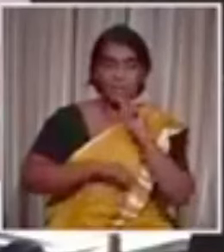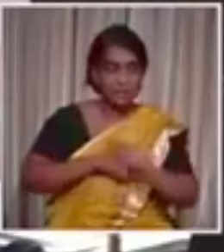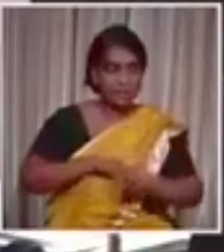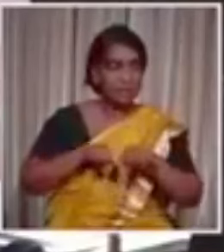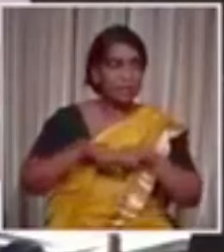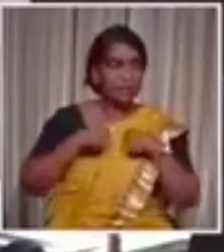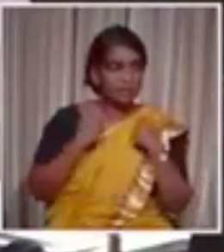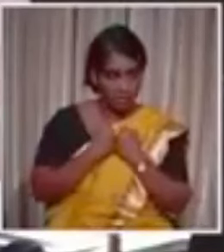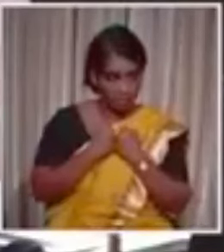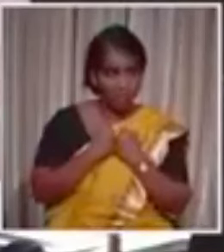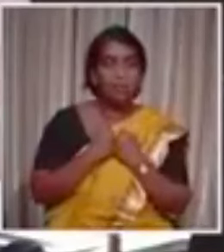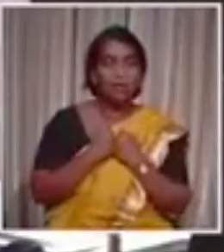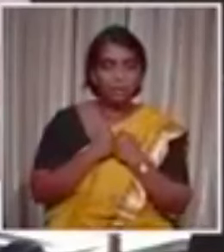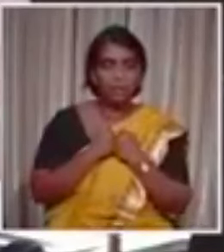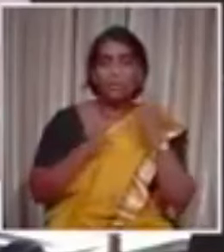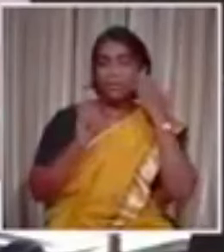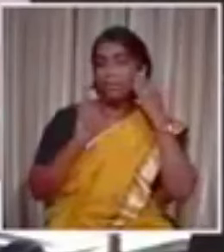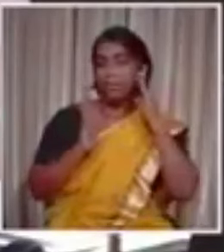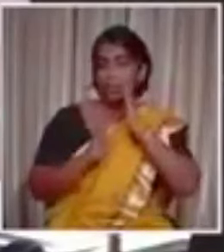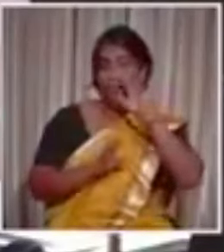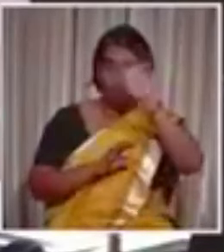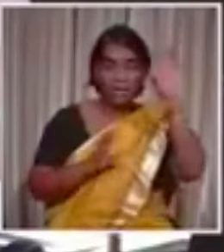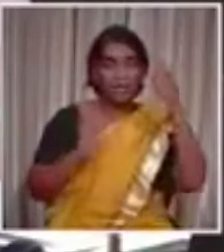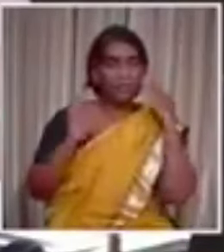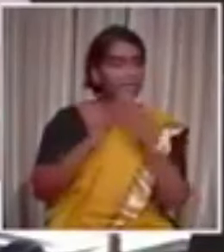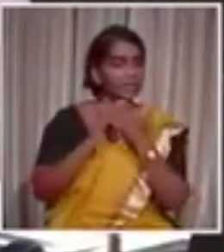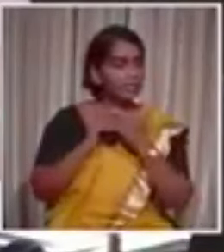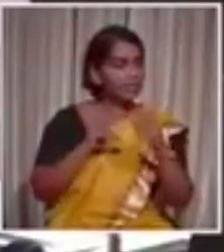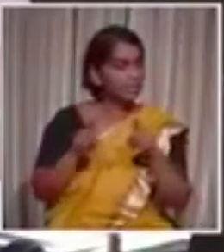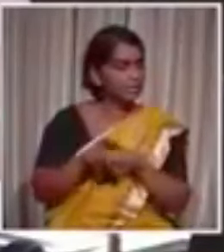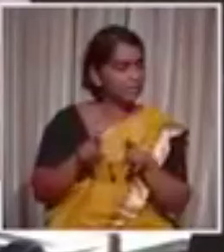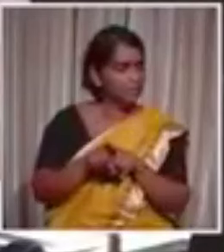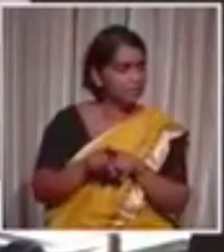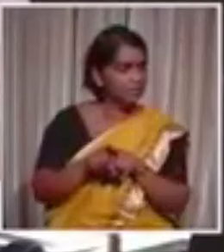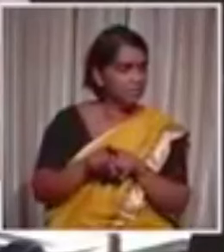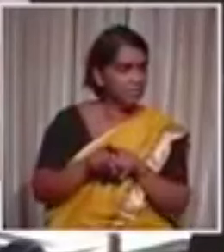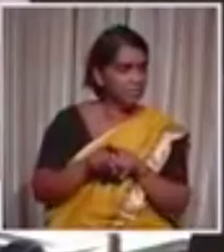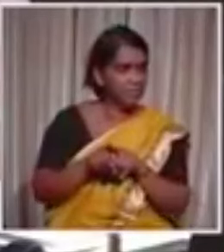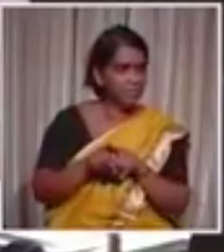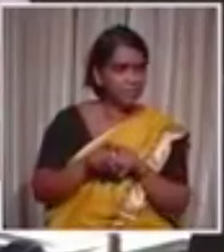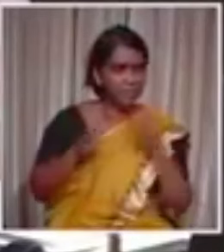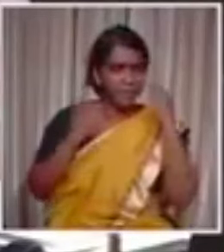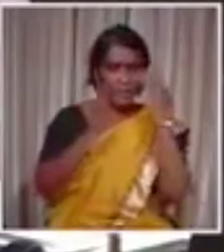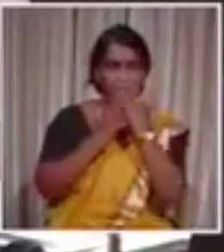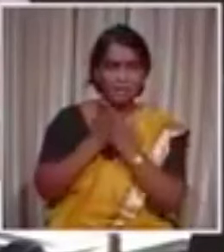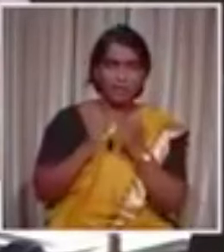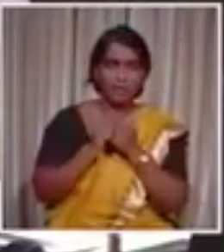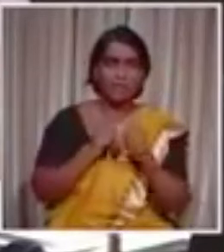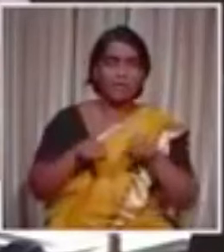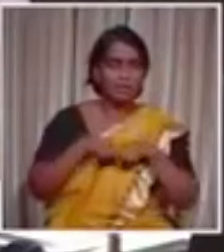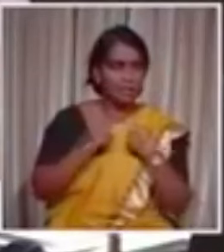රාජ්‍ය විදේශීය රාජ්‍යයක් විසින් ගොඩ දමා දෙන්නේ නැත. අපි සමත් වෙන්න ඕනෙම සංවිධානවල